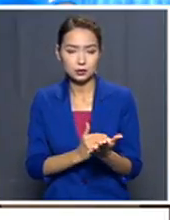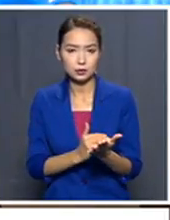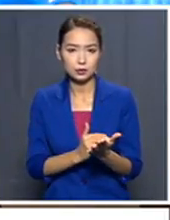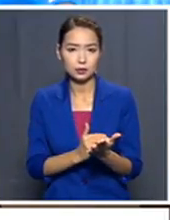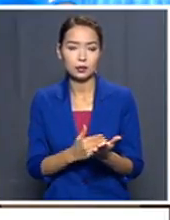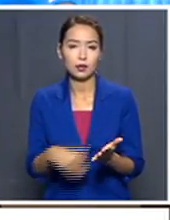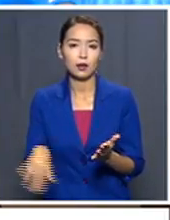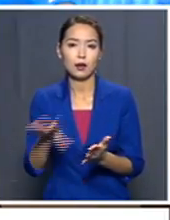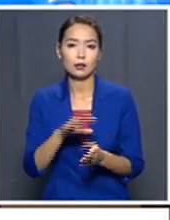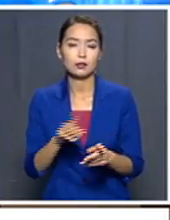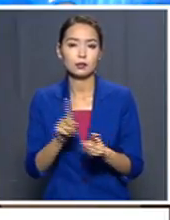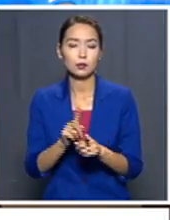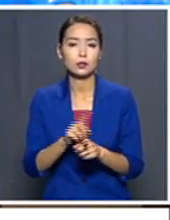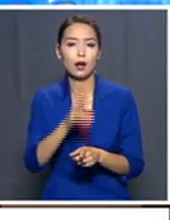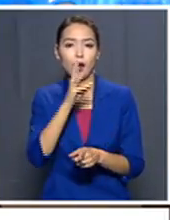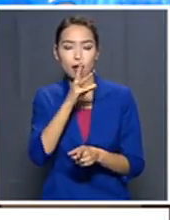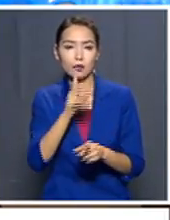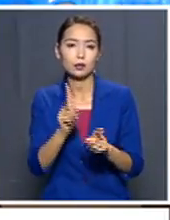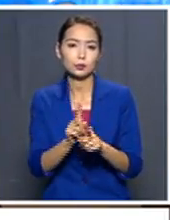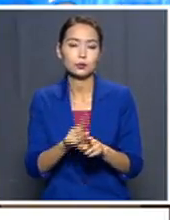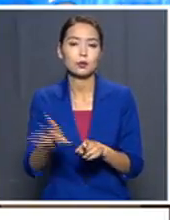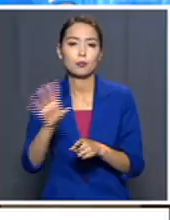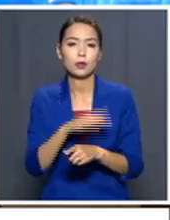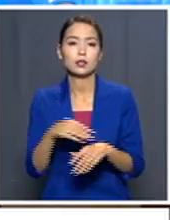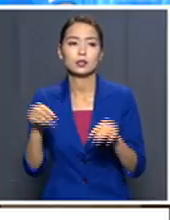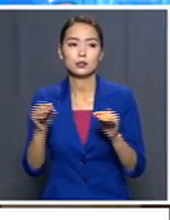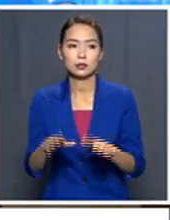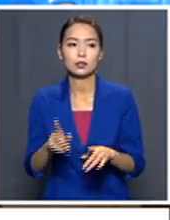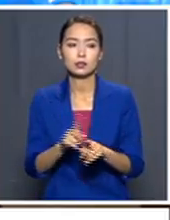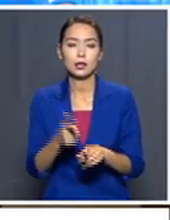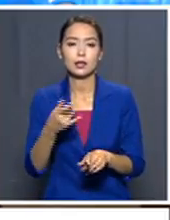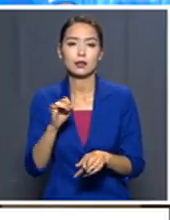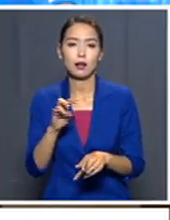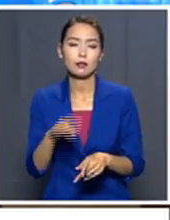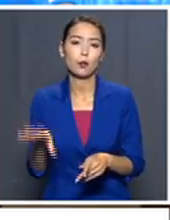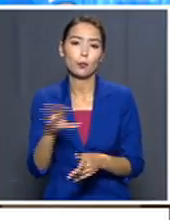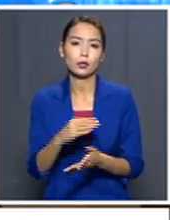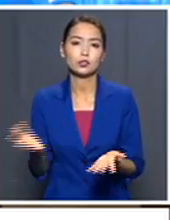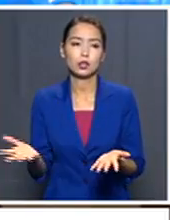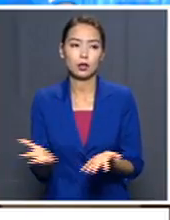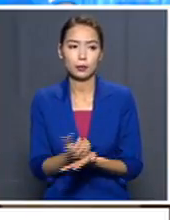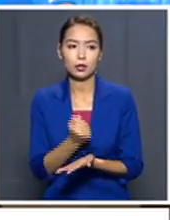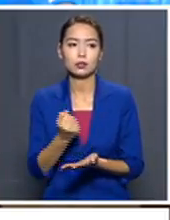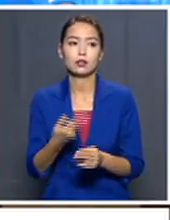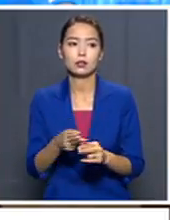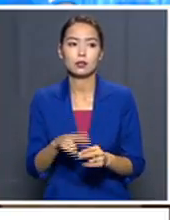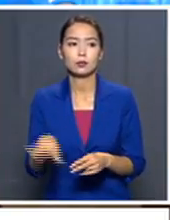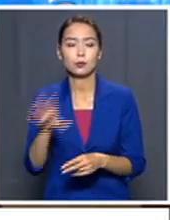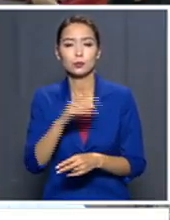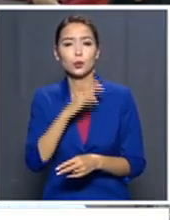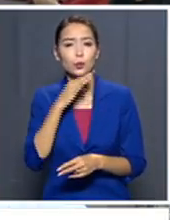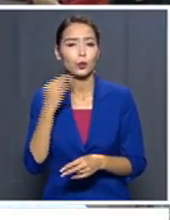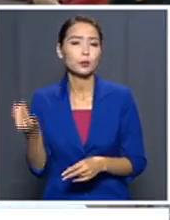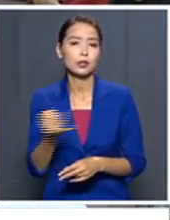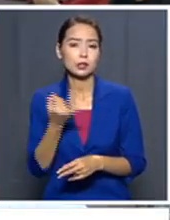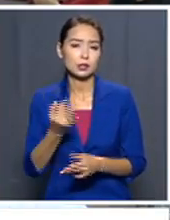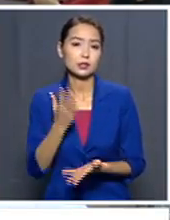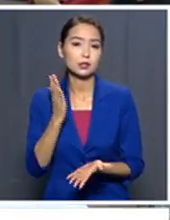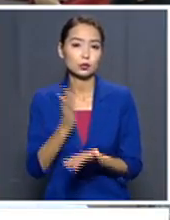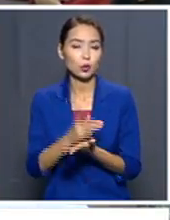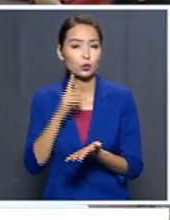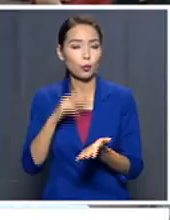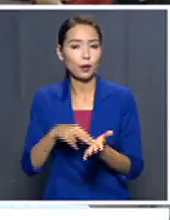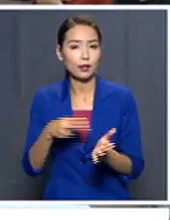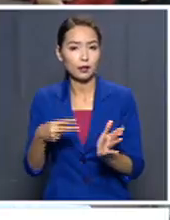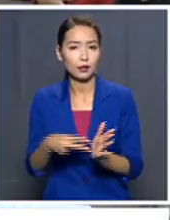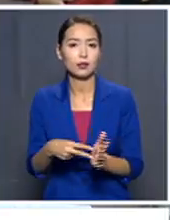бағдарламасының 200 айлық есептік көрсеткіште грантын жеңіп алды. Оның ішінде өте бір қызықты жобалар да бар. Кәсіпкерлік